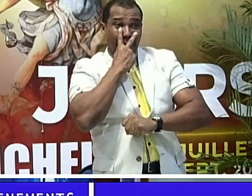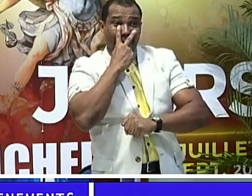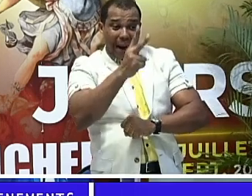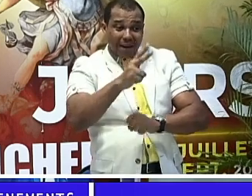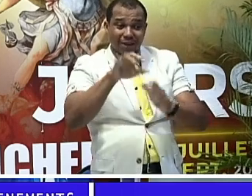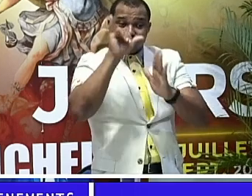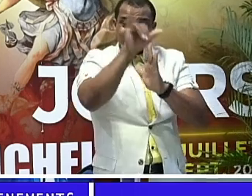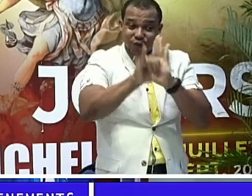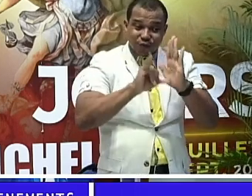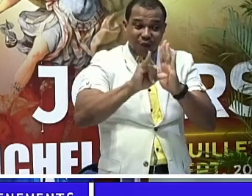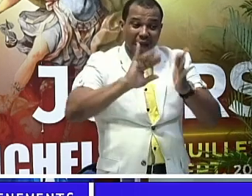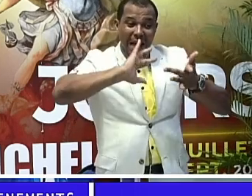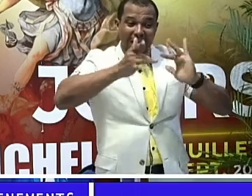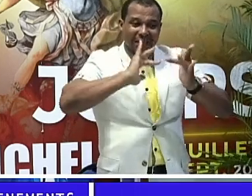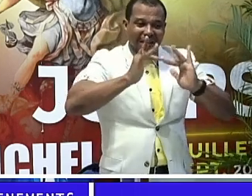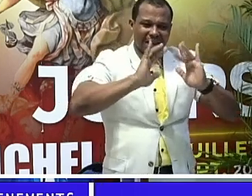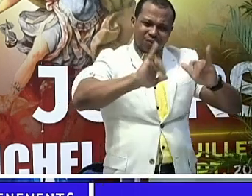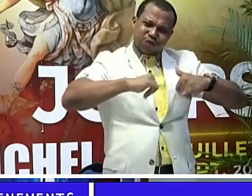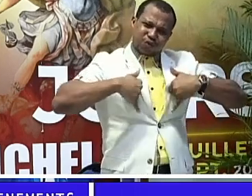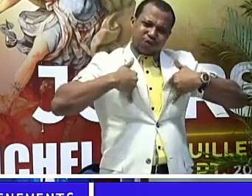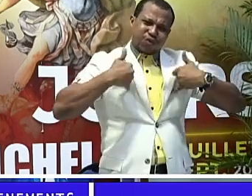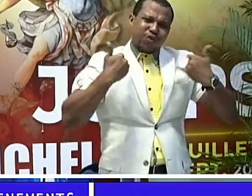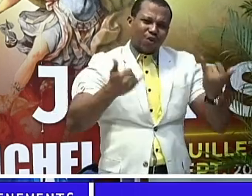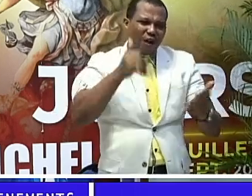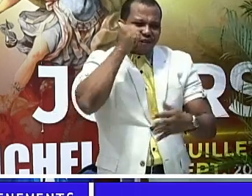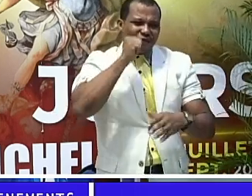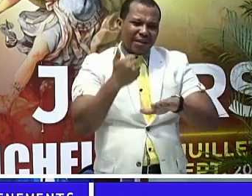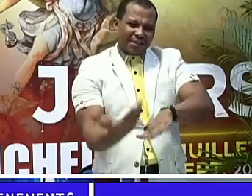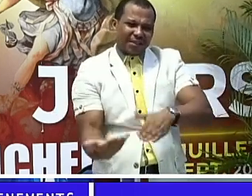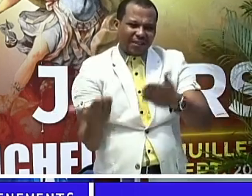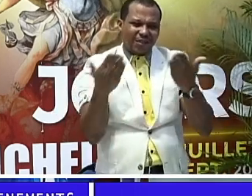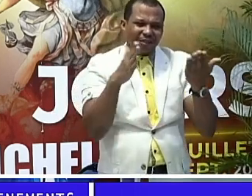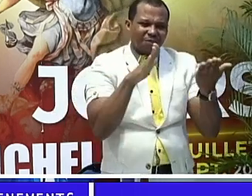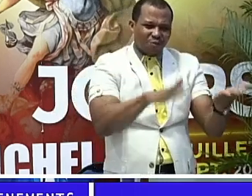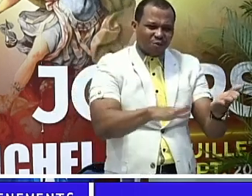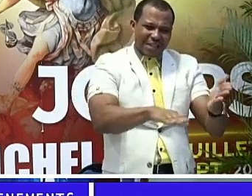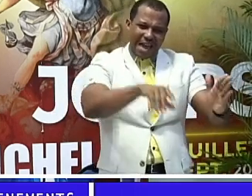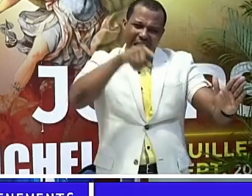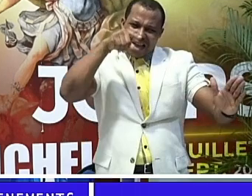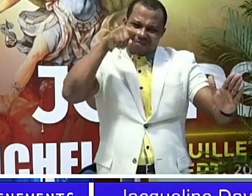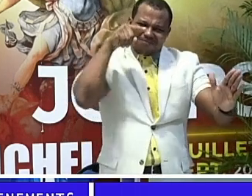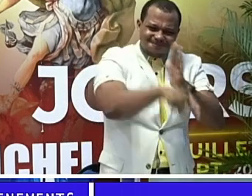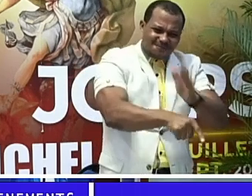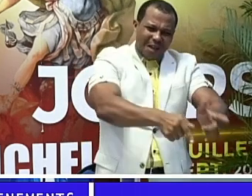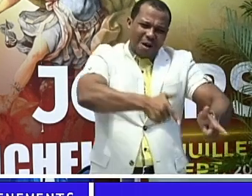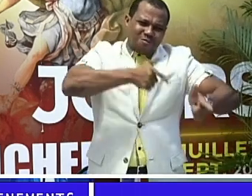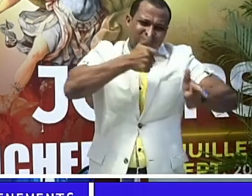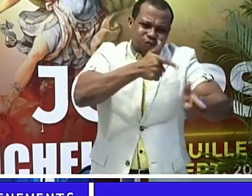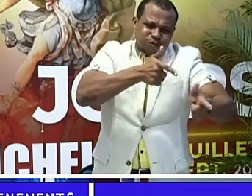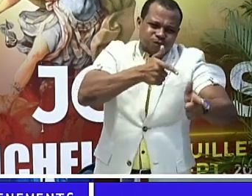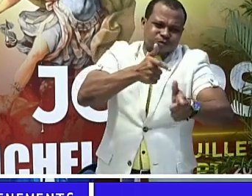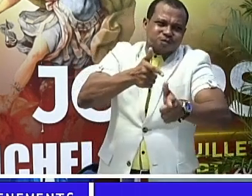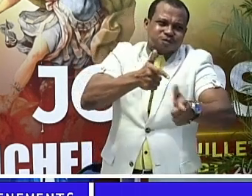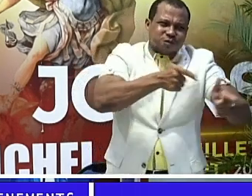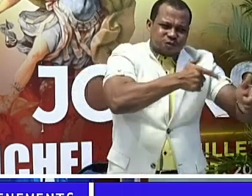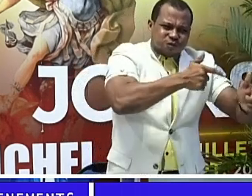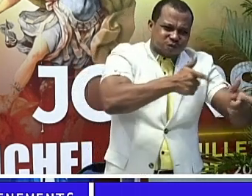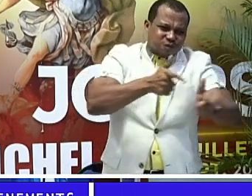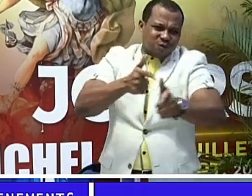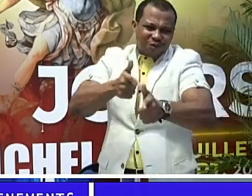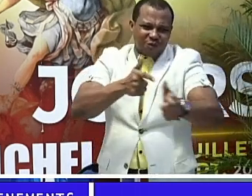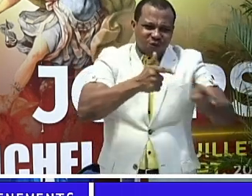jeunes demoiselles Sayo qui mourit non seulement assassinée par balle mais